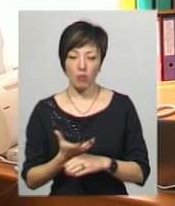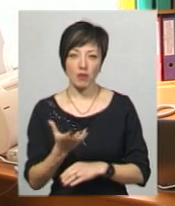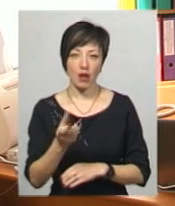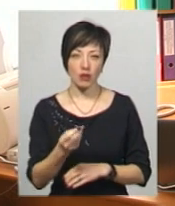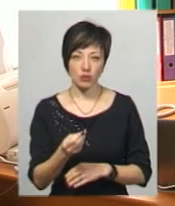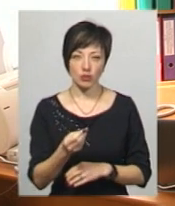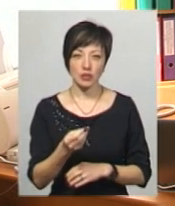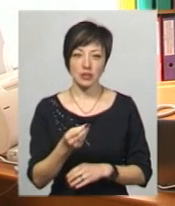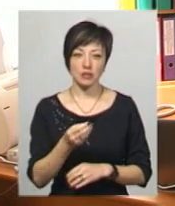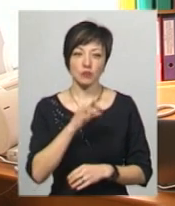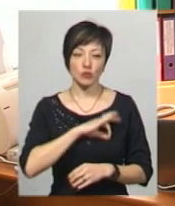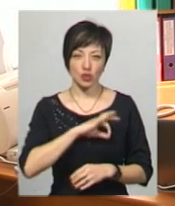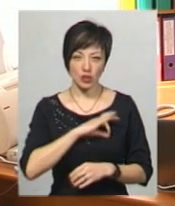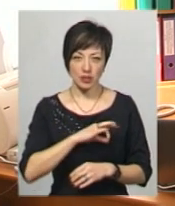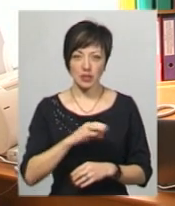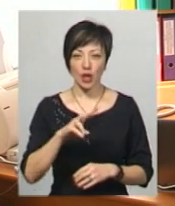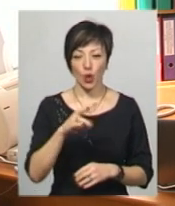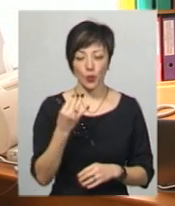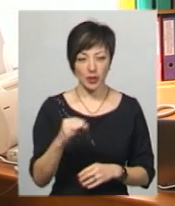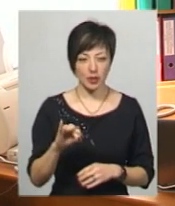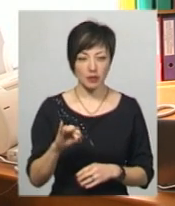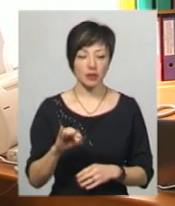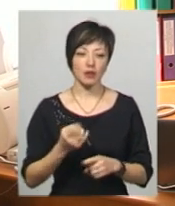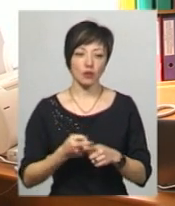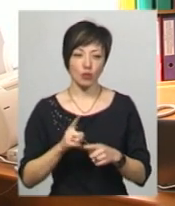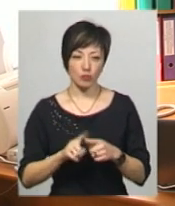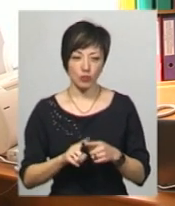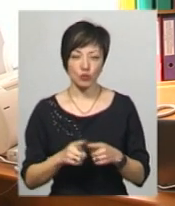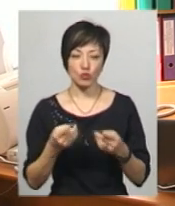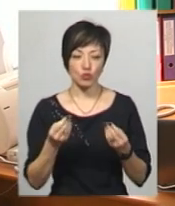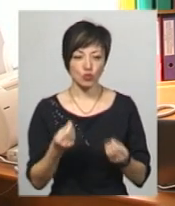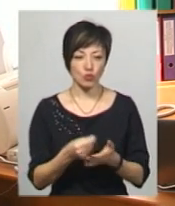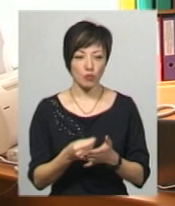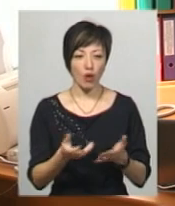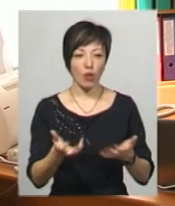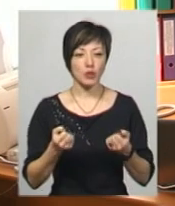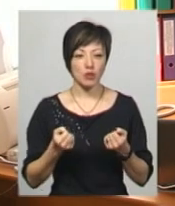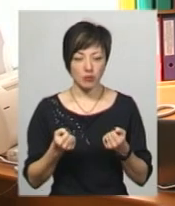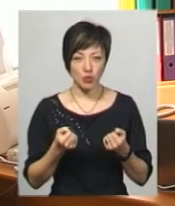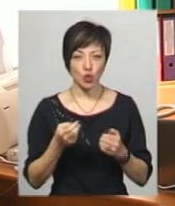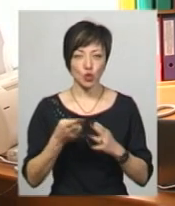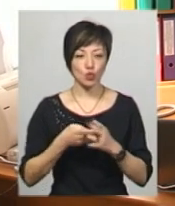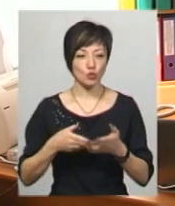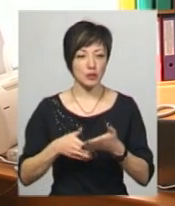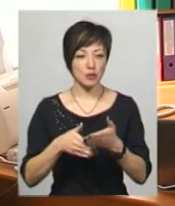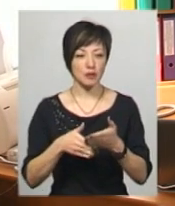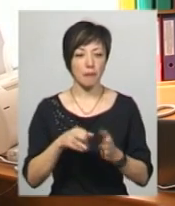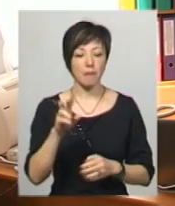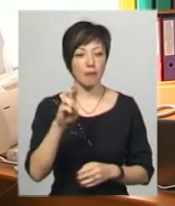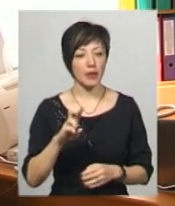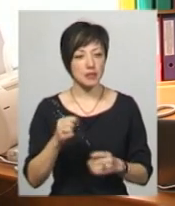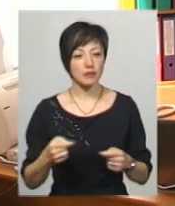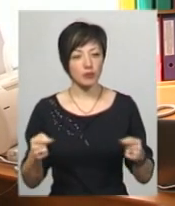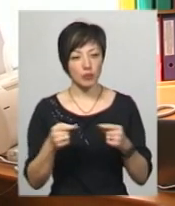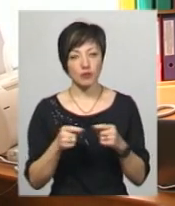їх спожиті житлово-комунальні послуги за лютий, тому саме і ця сума, він отримує суму субсидії у березні і,